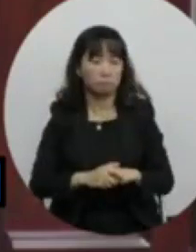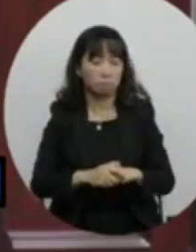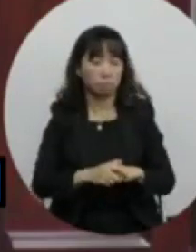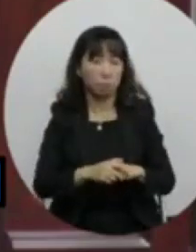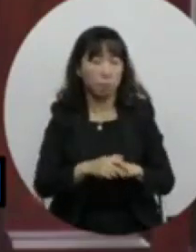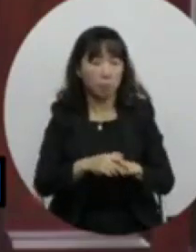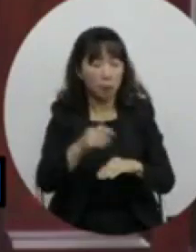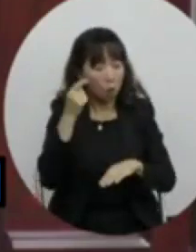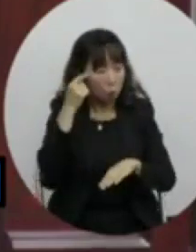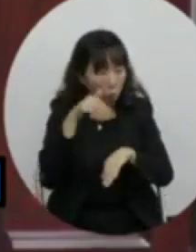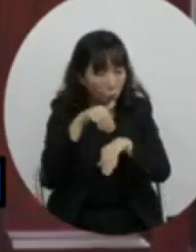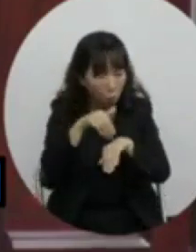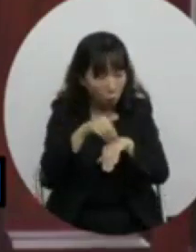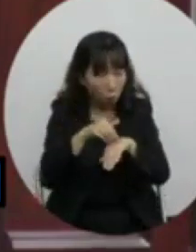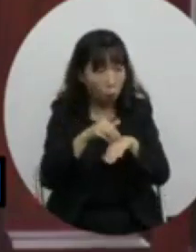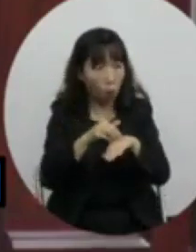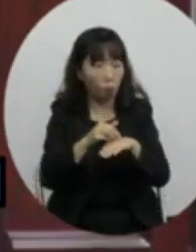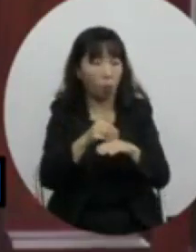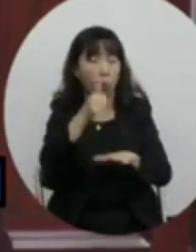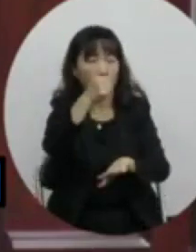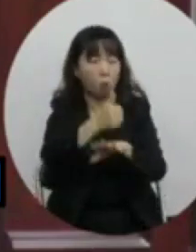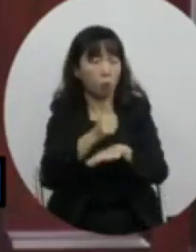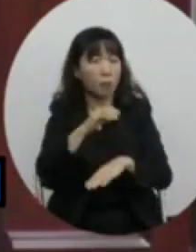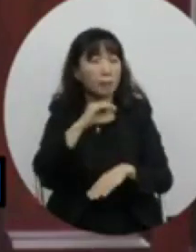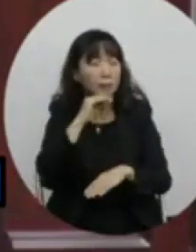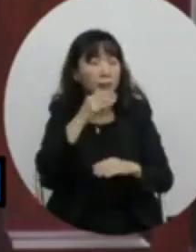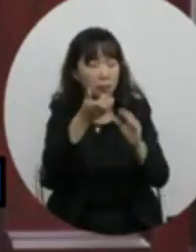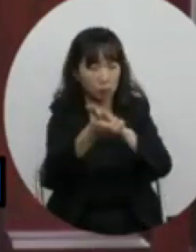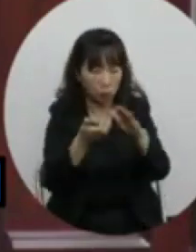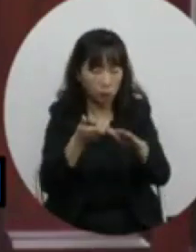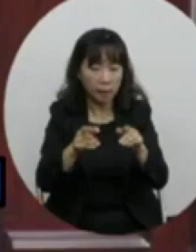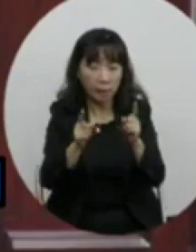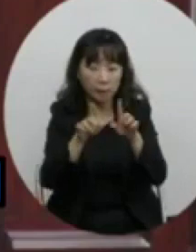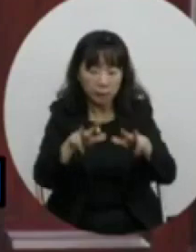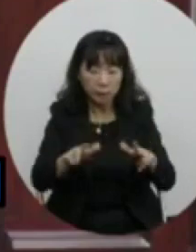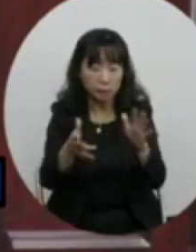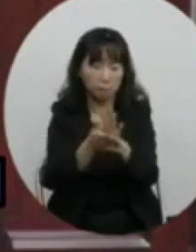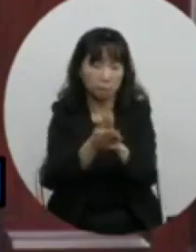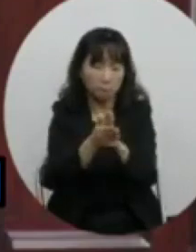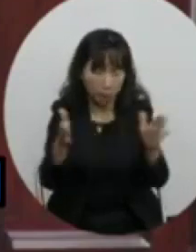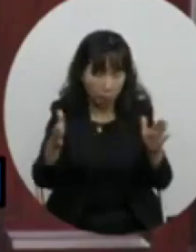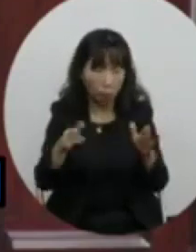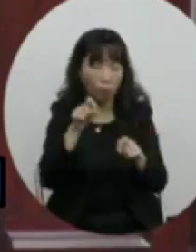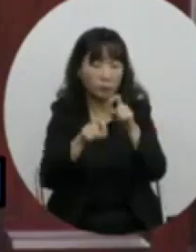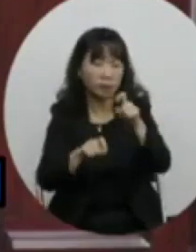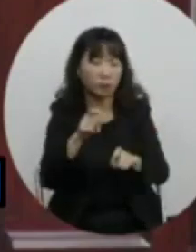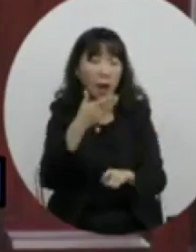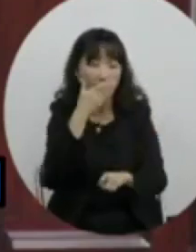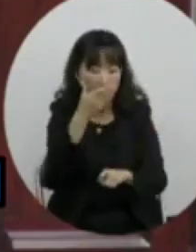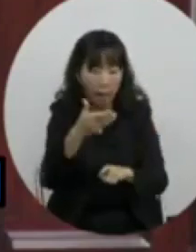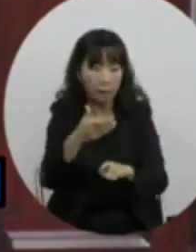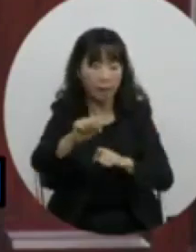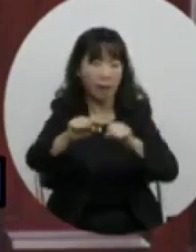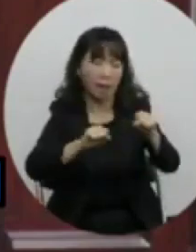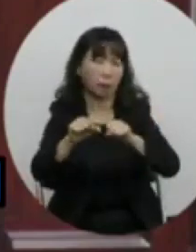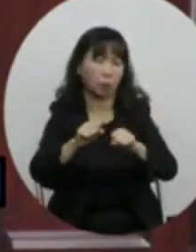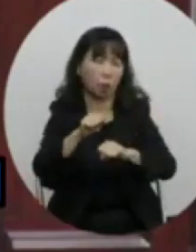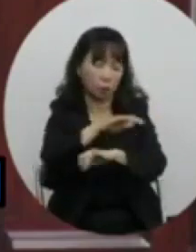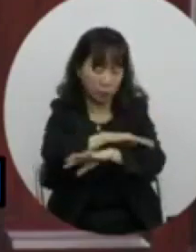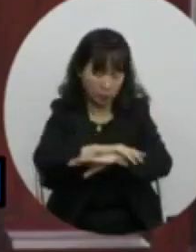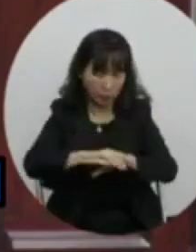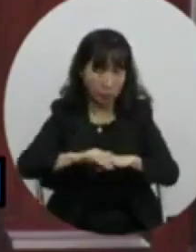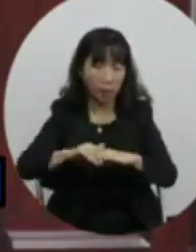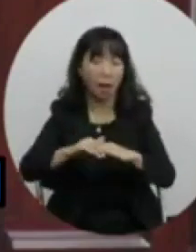전에 우선 당장 할 수 있는 조치들부터 실행해 나가주시기를 이충우 시장님과 공직자